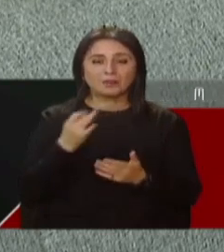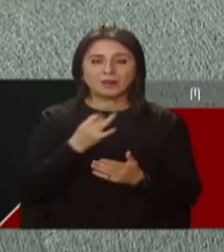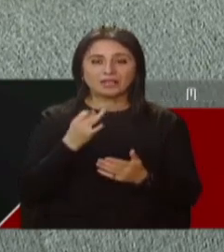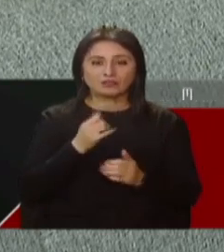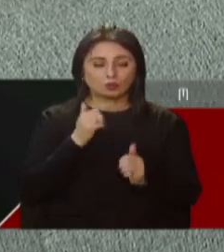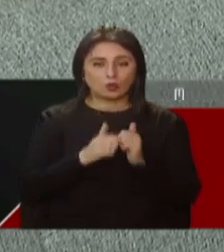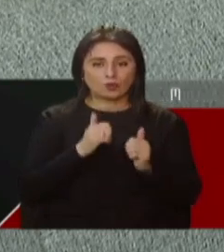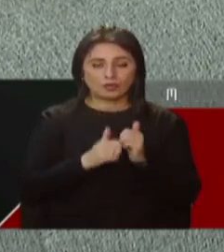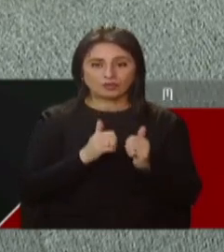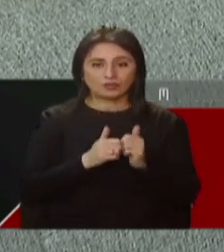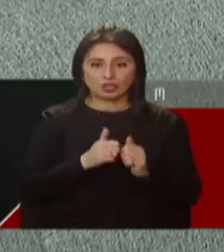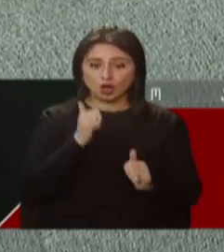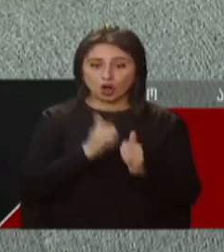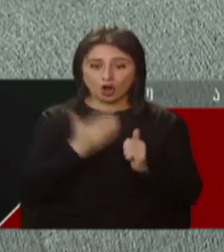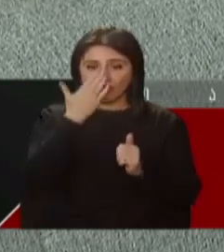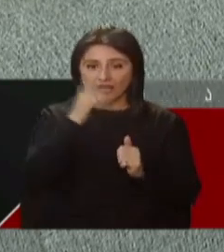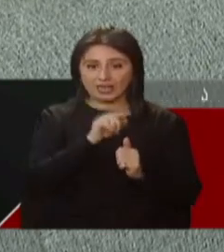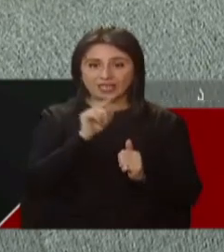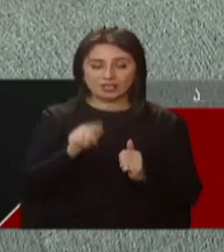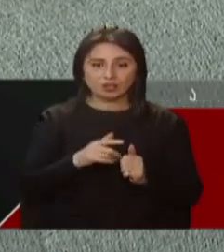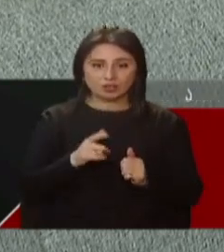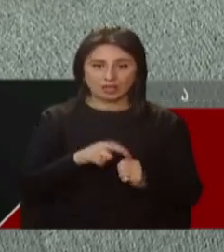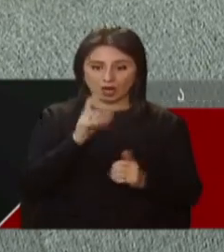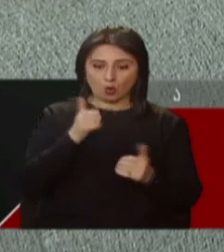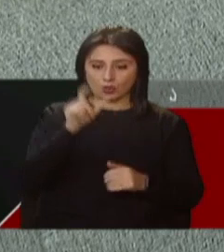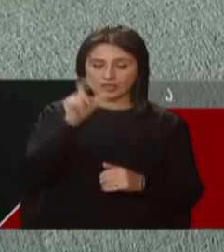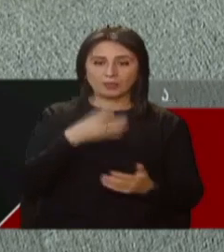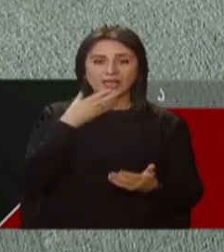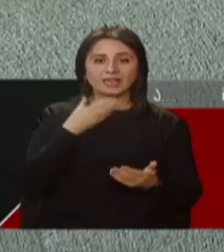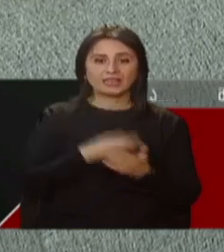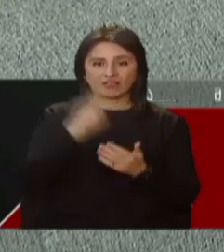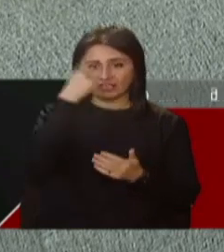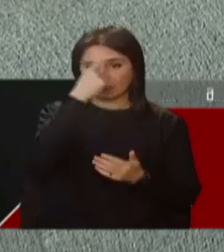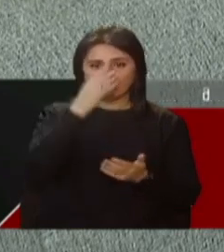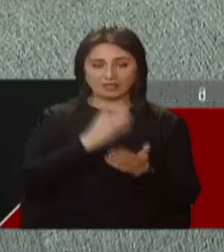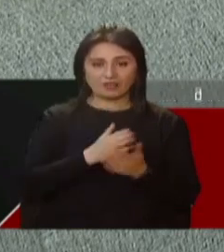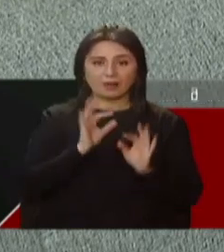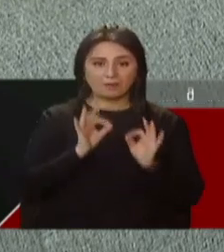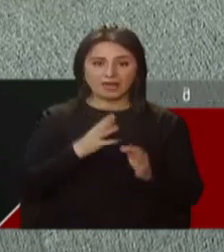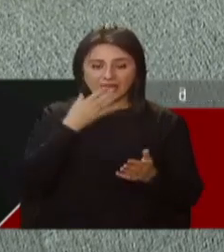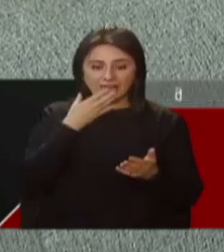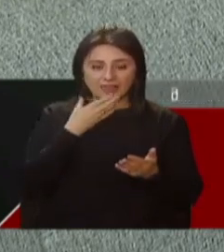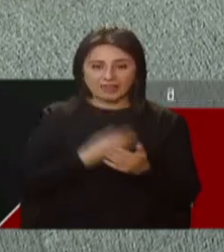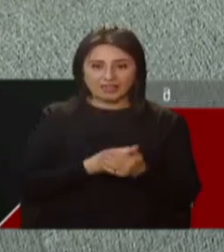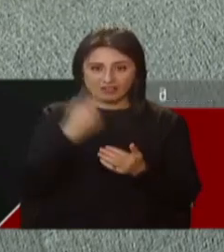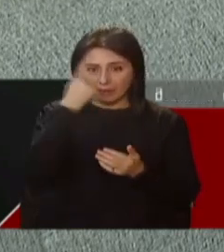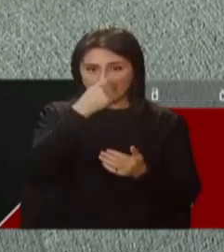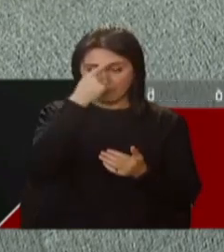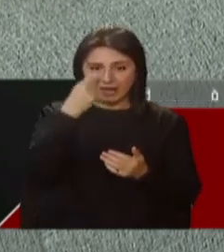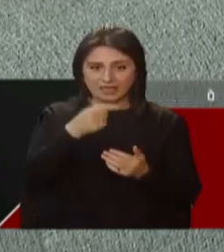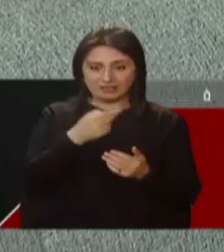მე ყოველთვის? ყოველ ფილმს, ისევე როგორც ადამიანს, აქვს თავისი ბედი. აი მართლა თავისი